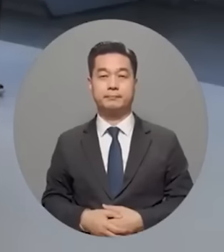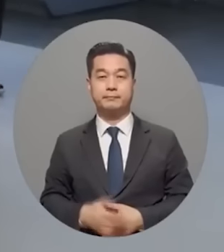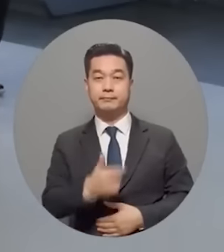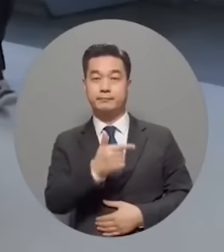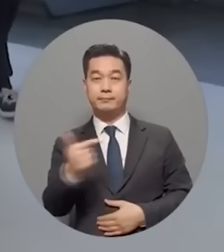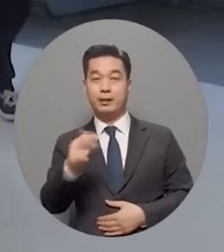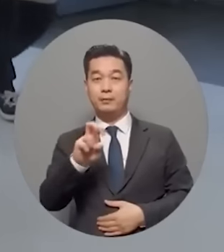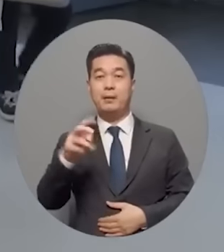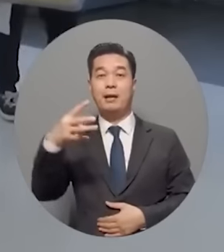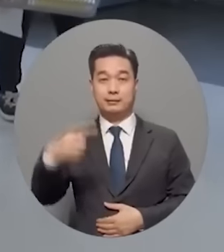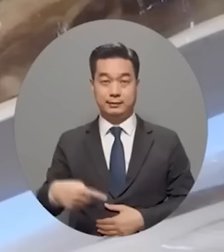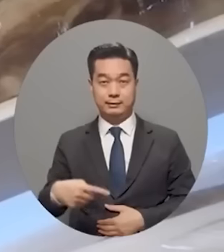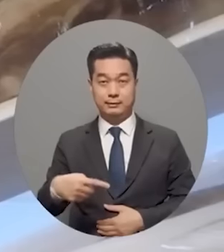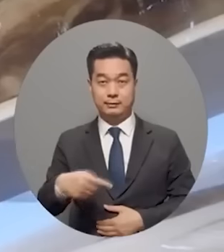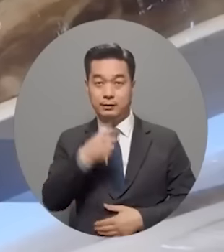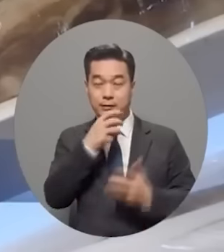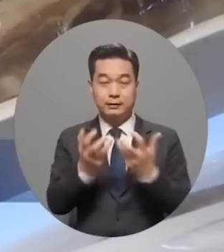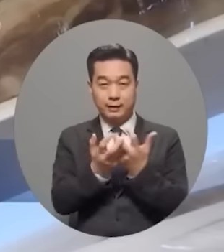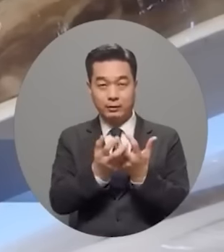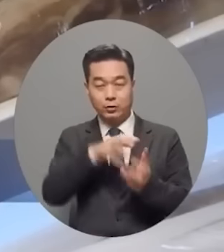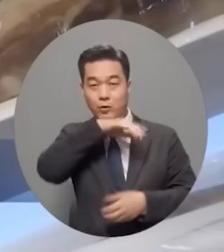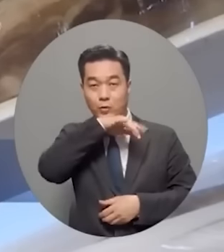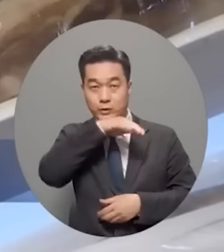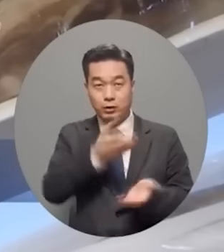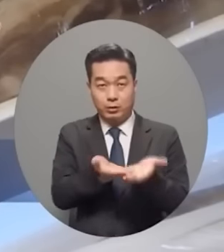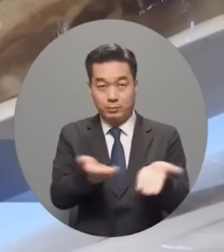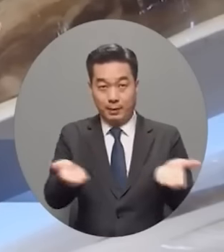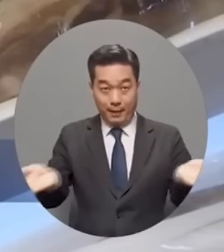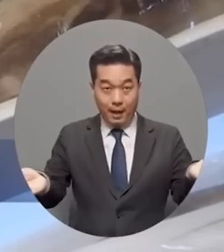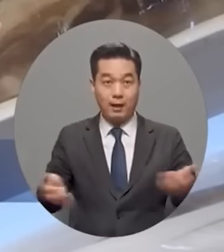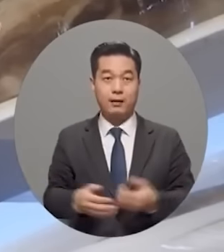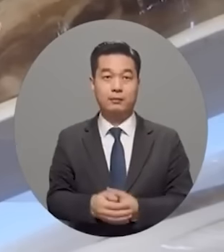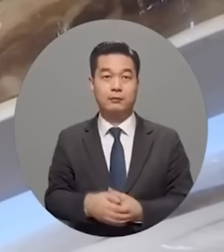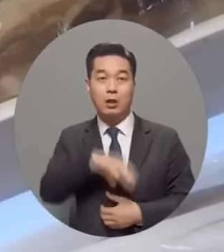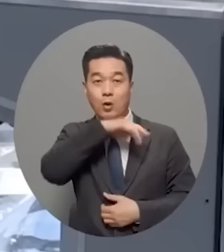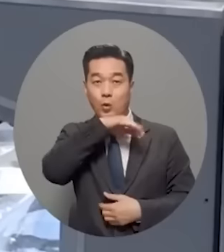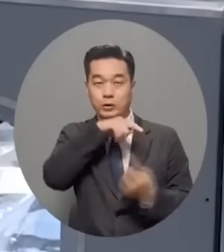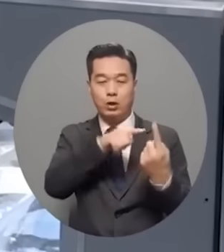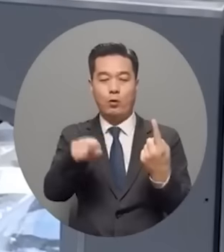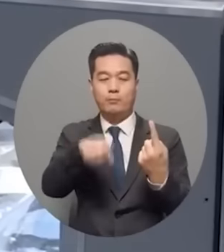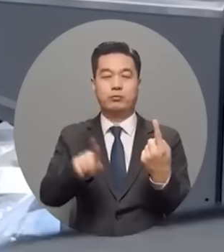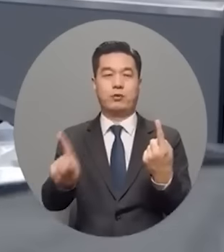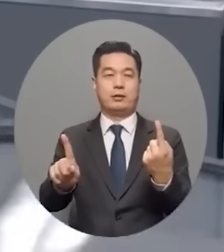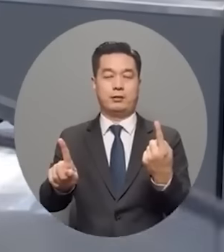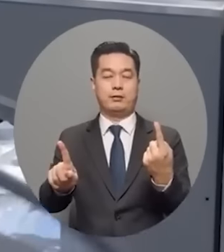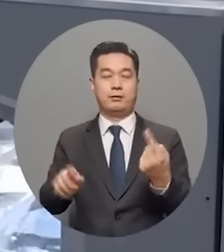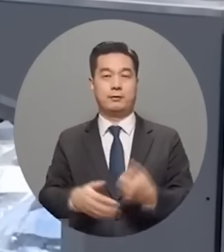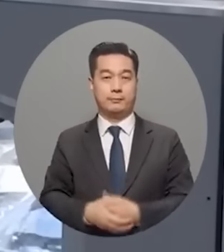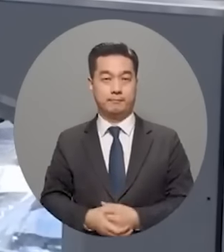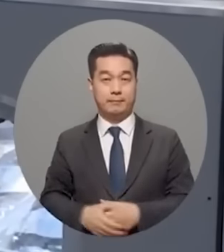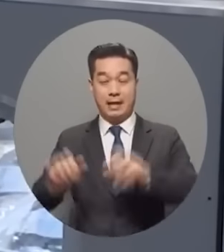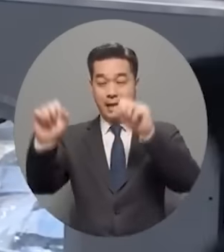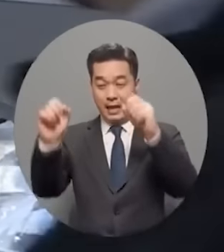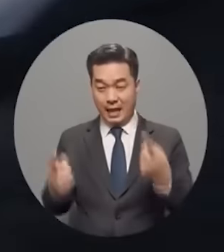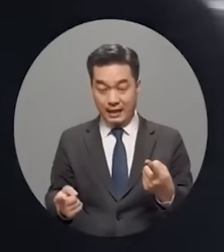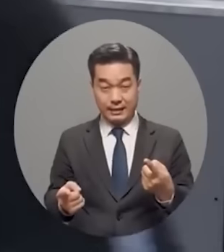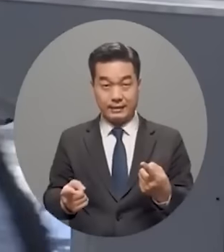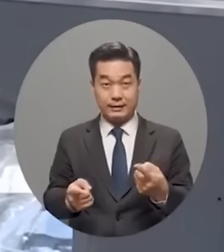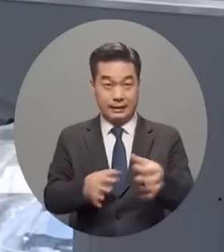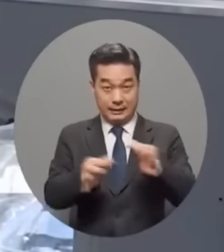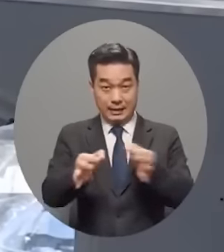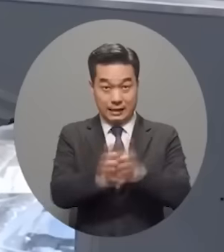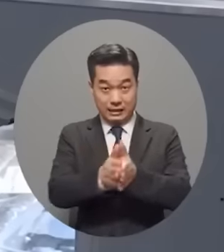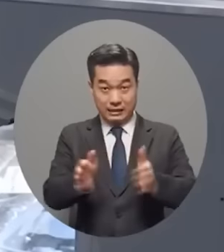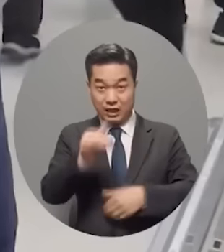대형마트의 냉동 오징어 진열대. 오징어가 원 플러스 원. 오징어 할인 행사가 시작되면서